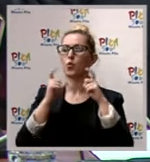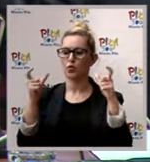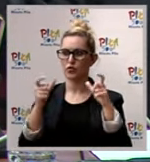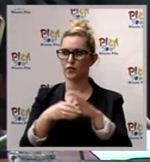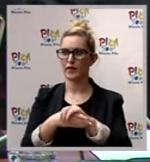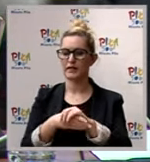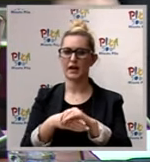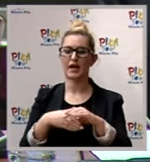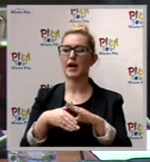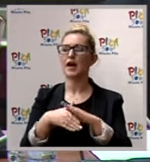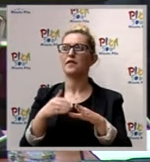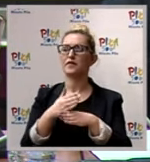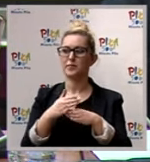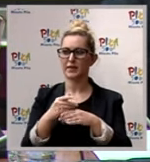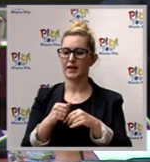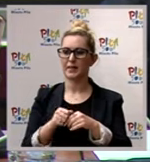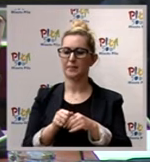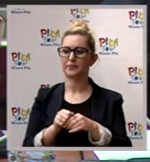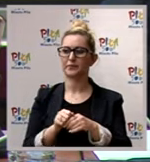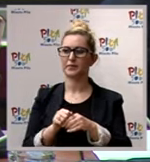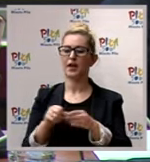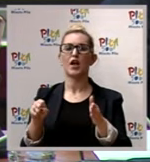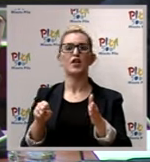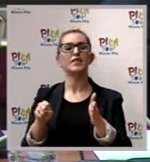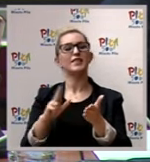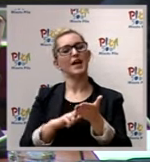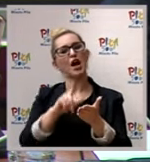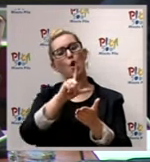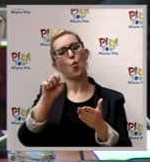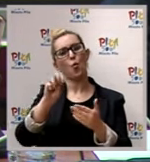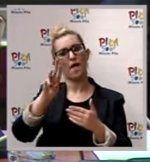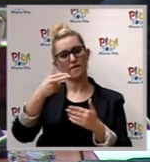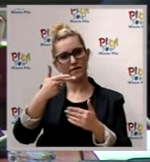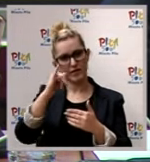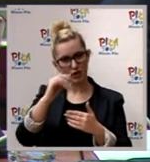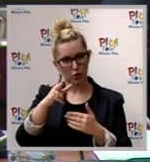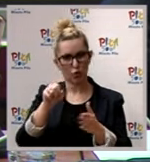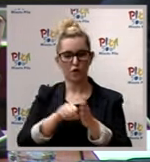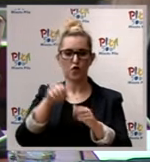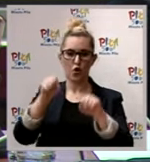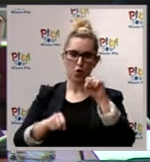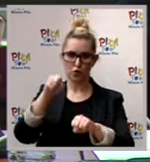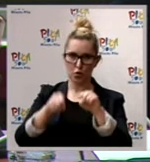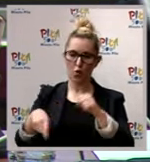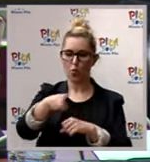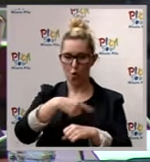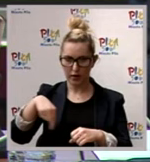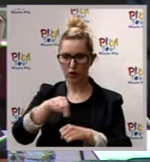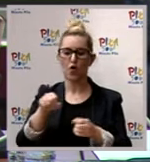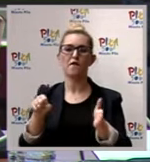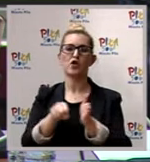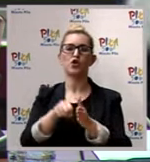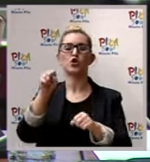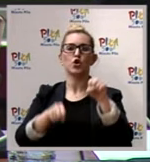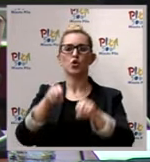w Pile, do rozpoznawania spraw cywilnych pierwszej instancji powierzonych sądom okręgowym z obszaru